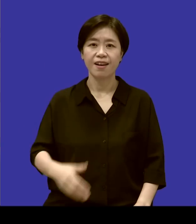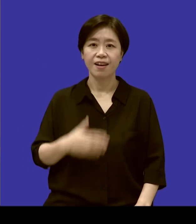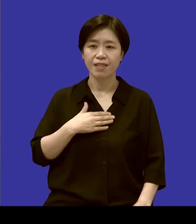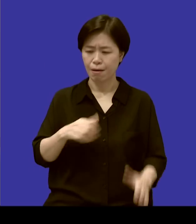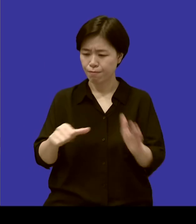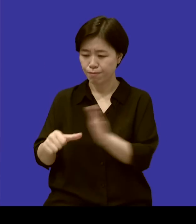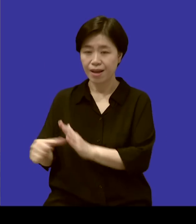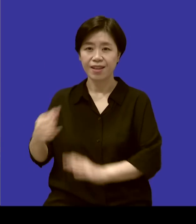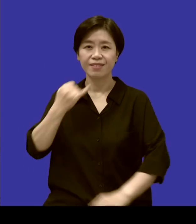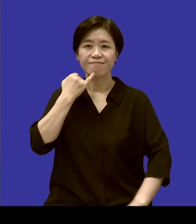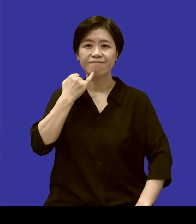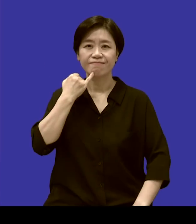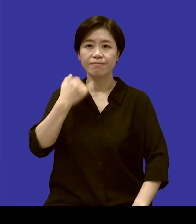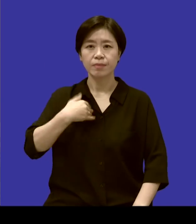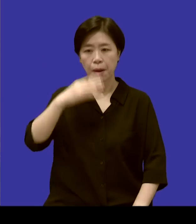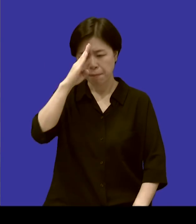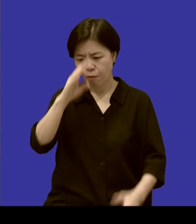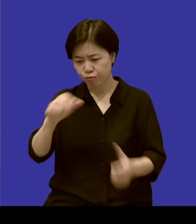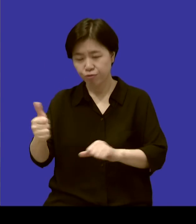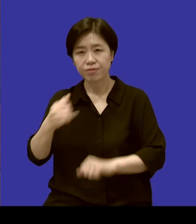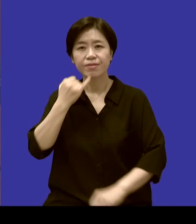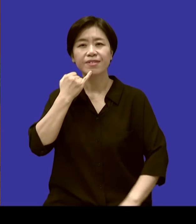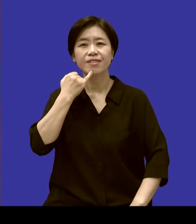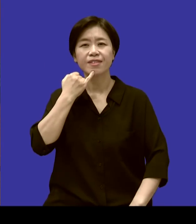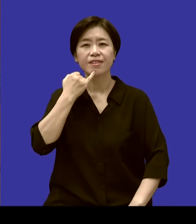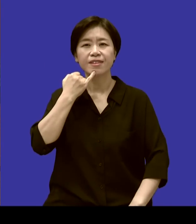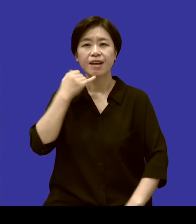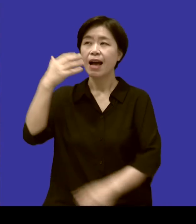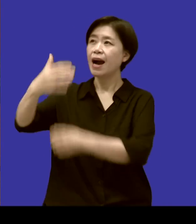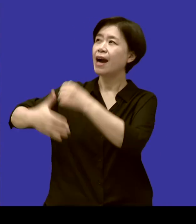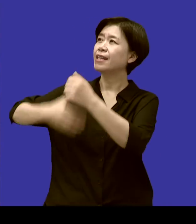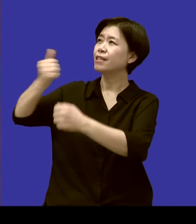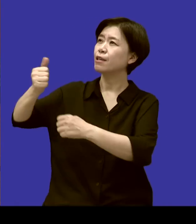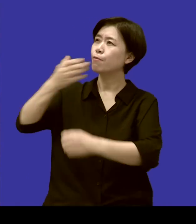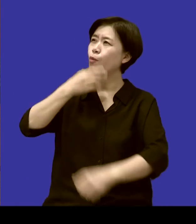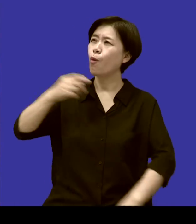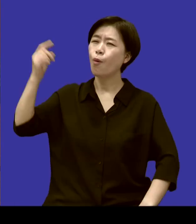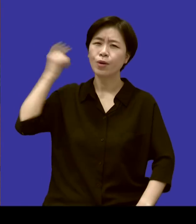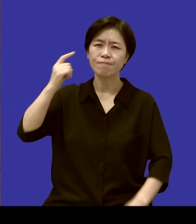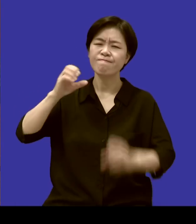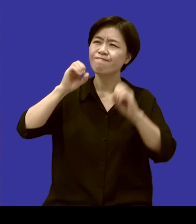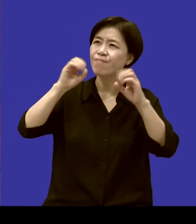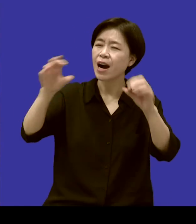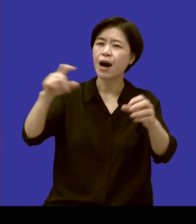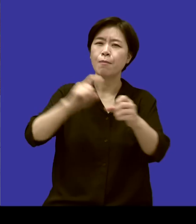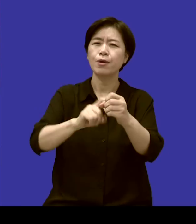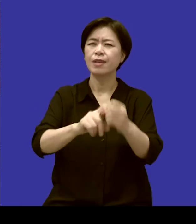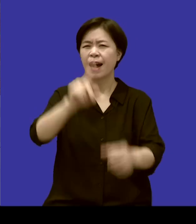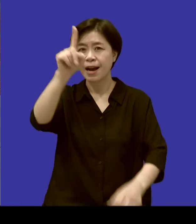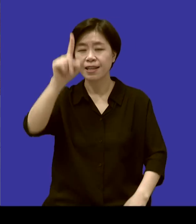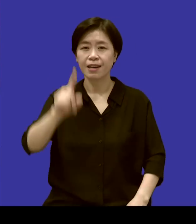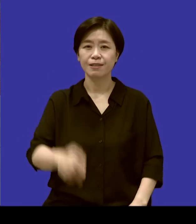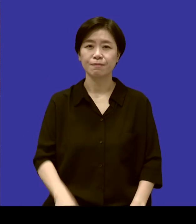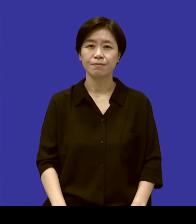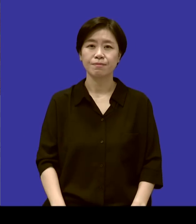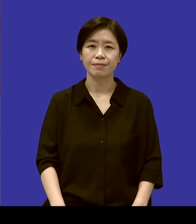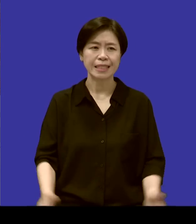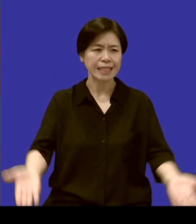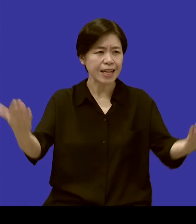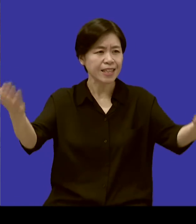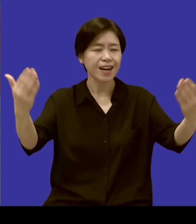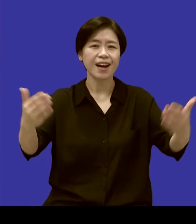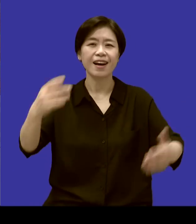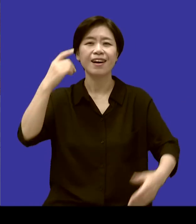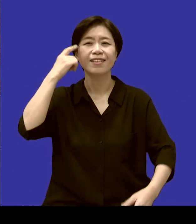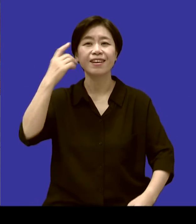좋아. 나는 병들어 죽어도 좋아. 하나님이 나를 주신 목적은 복음화를 이루기 위하여. 그러다 너무 센 거 오면 너무